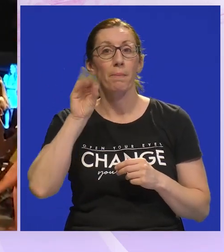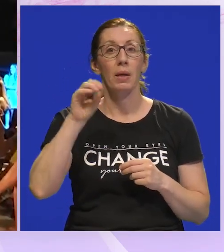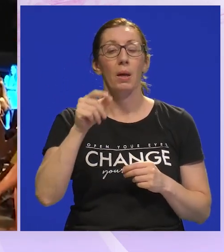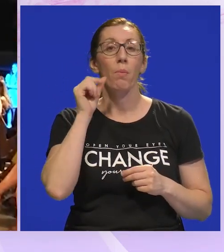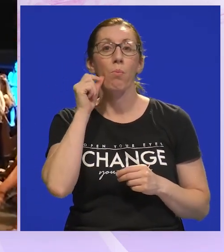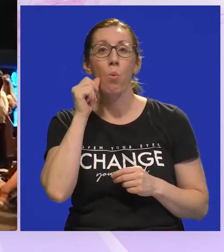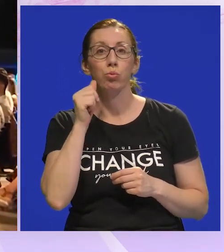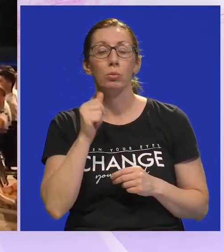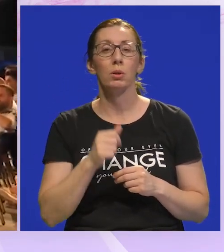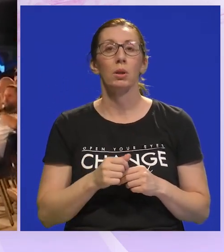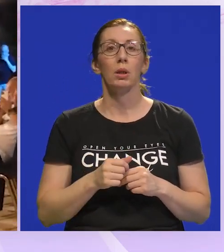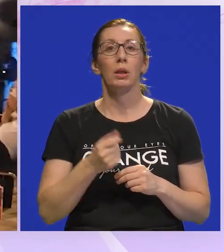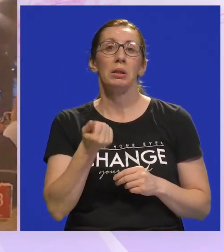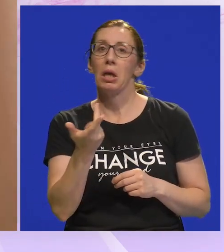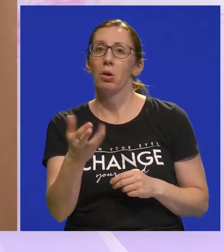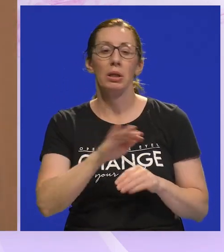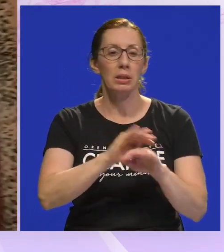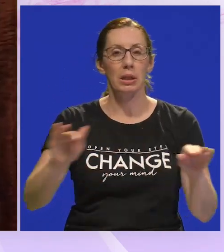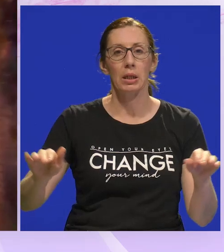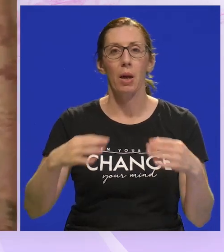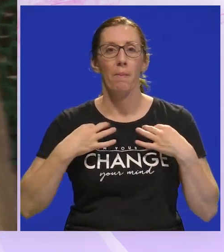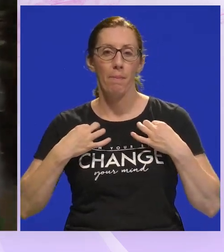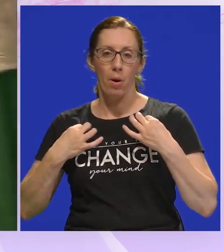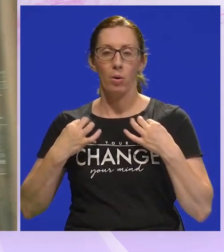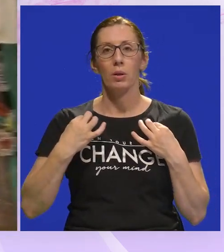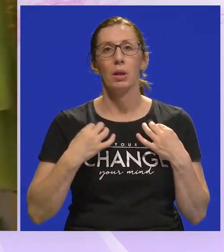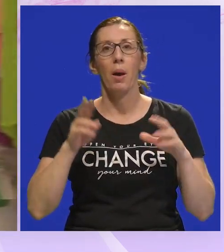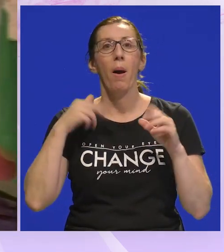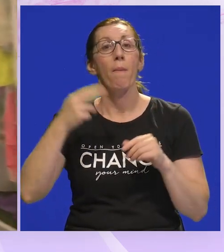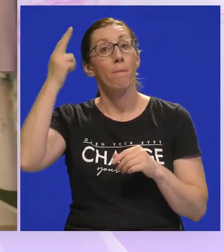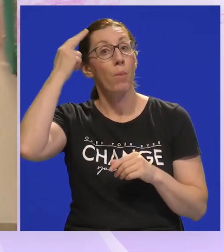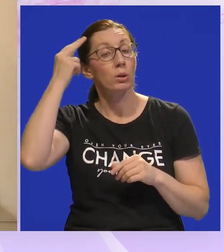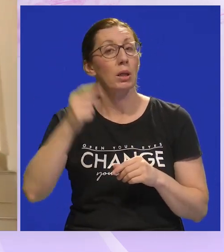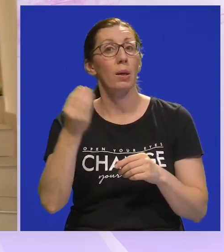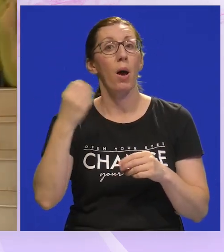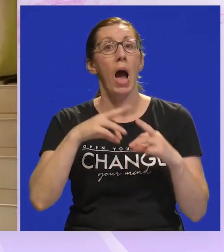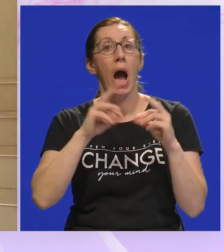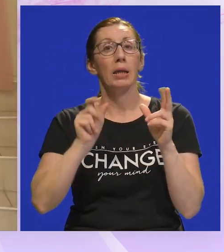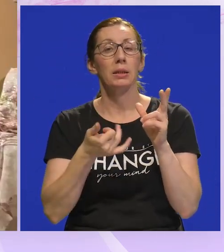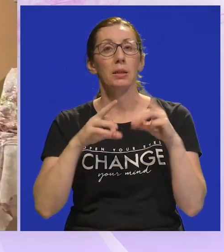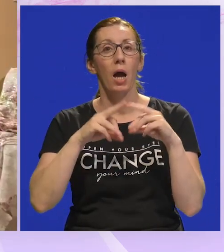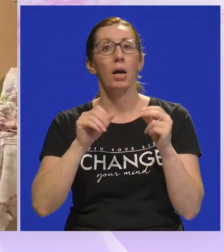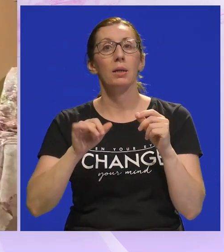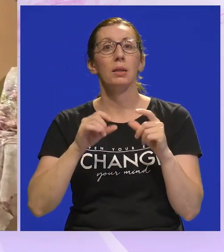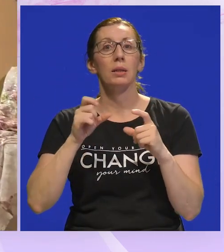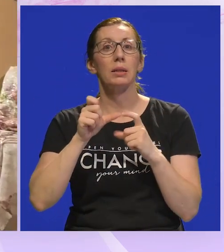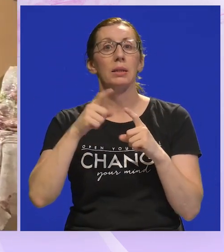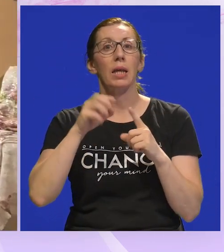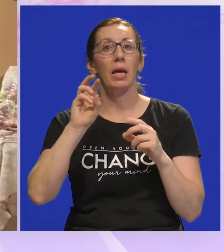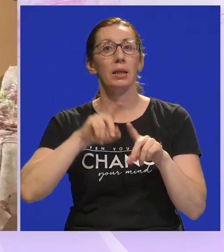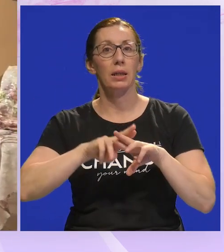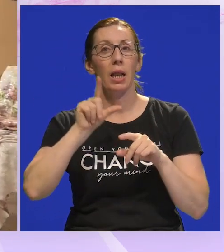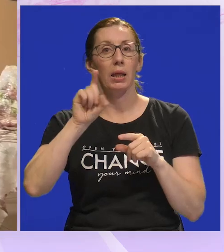ženskih, 15 muških i nekoliko dječjih modnih kreacija poznate modne dizajnerice Anje Stehlik.